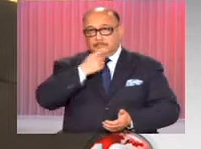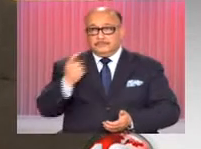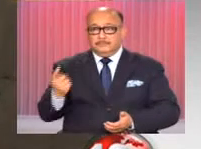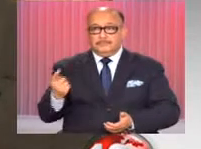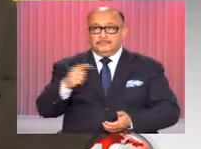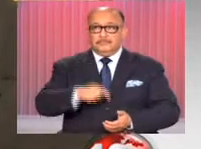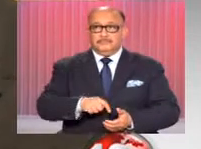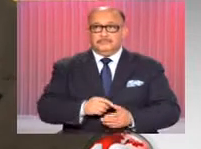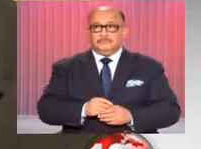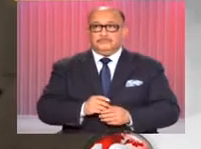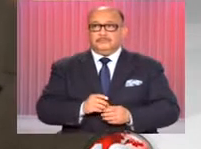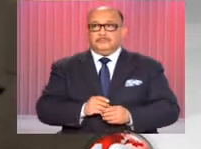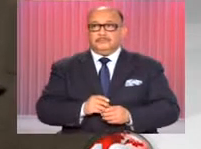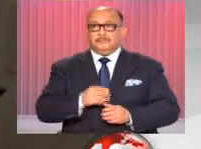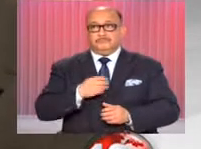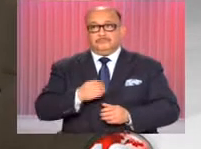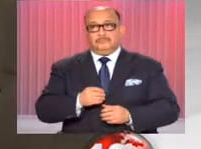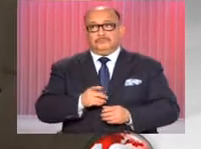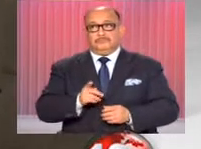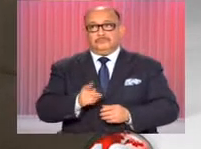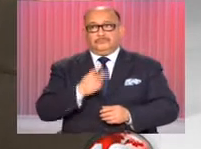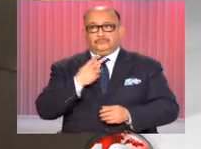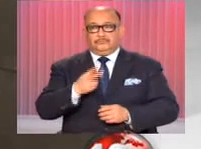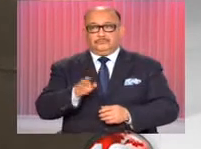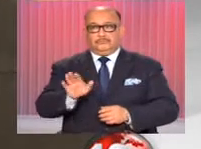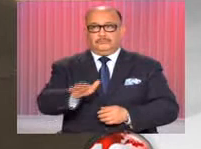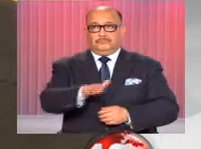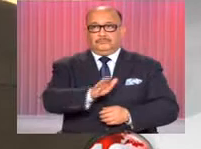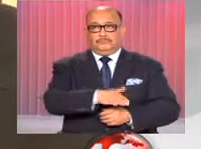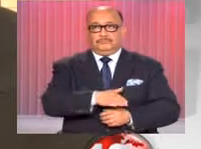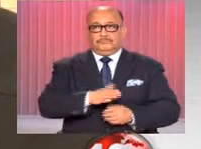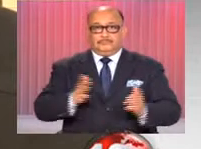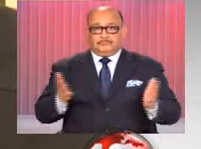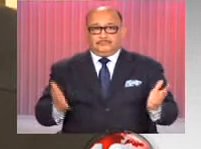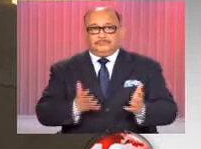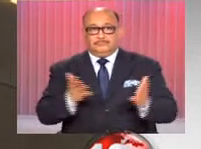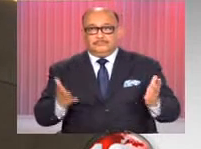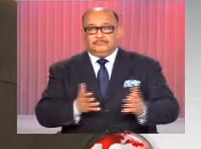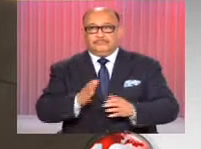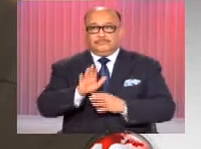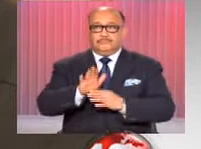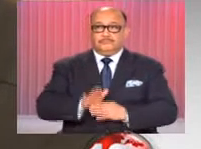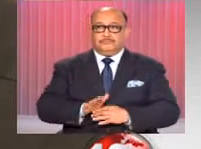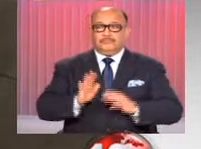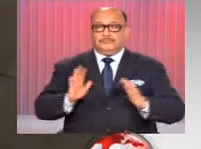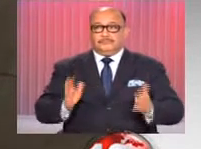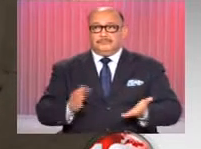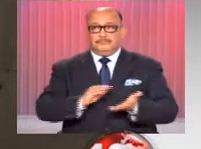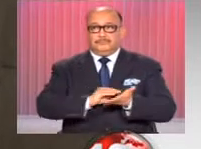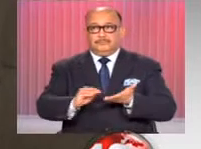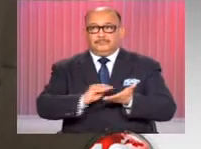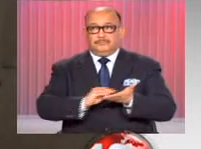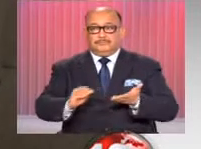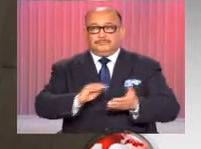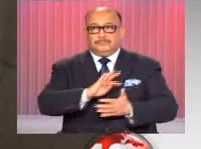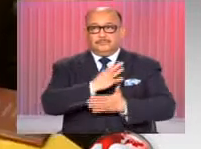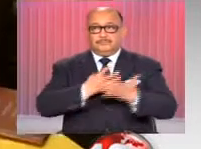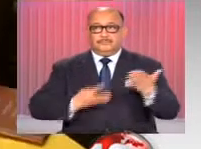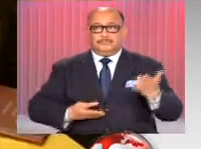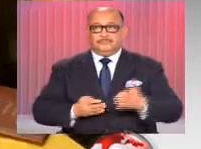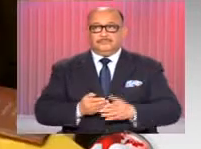سباقة في أنها تأسس المهرجان اللي هو يعني يبني لجيل